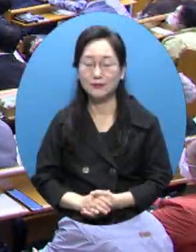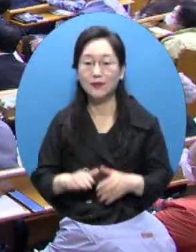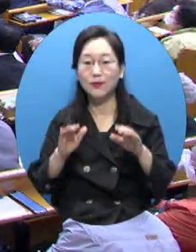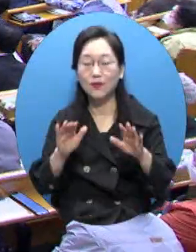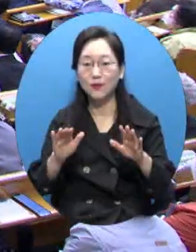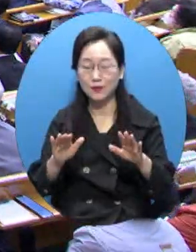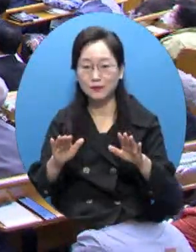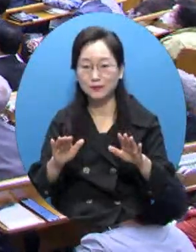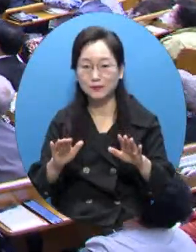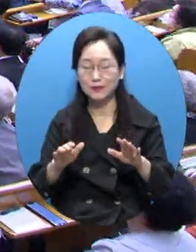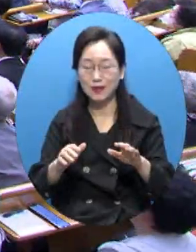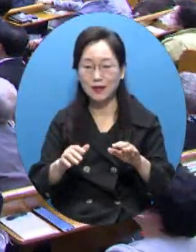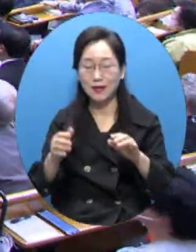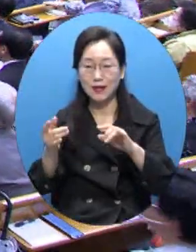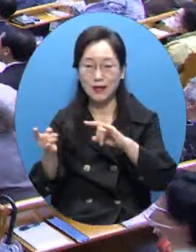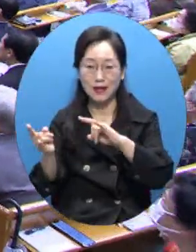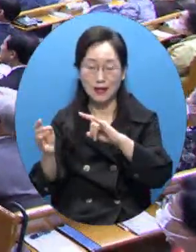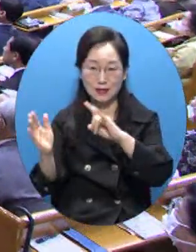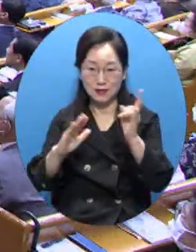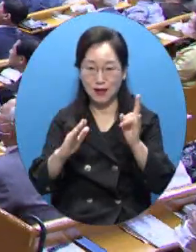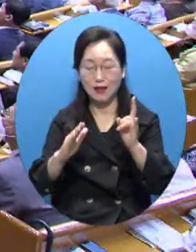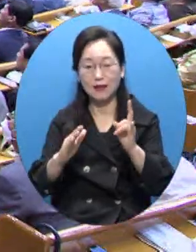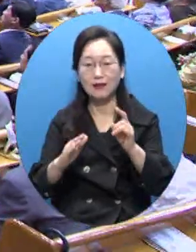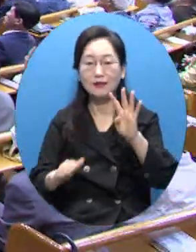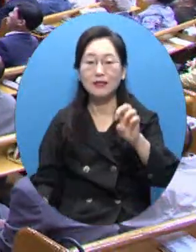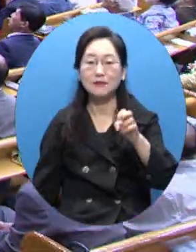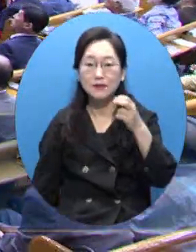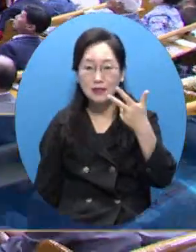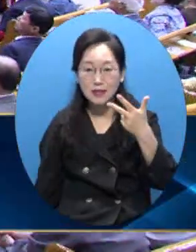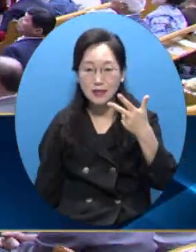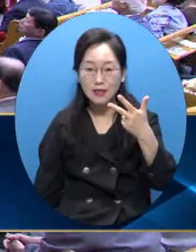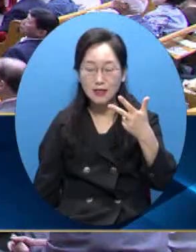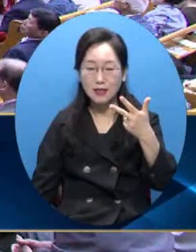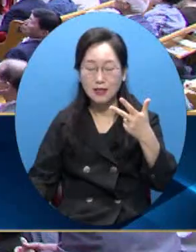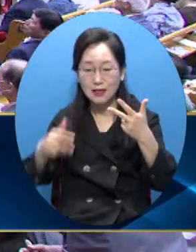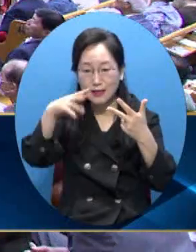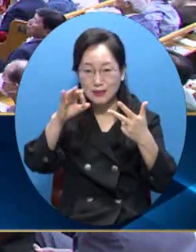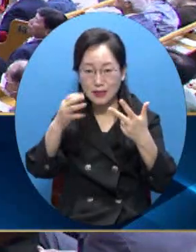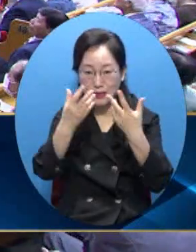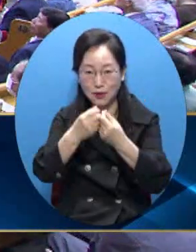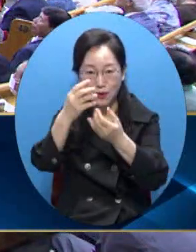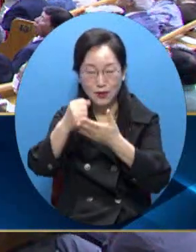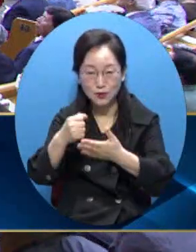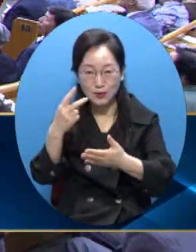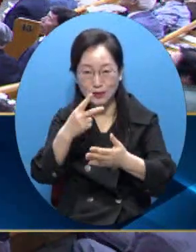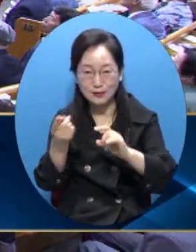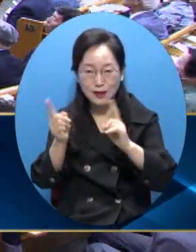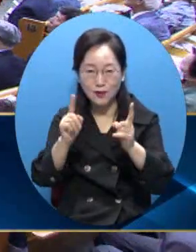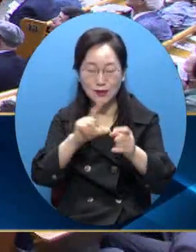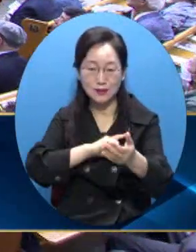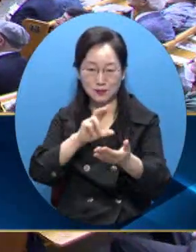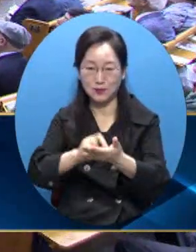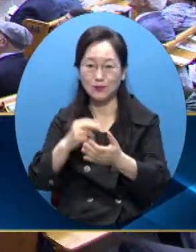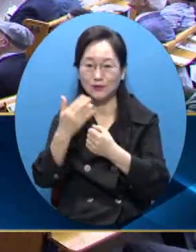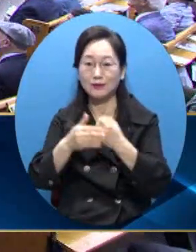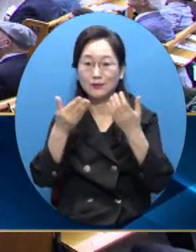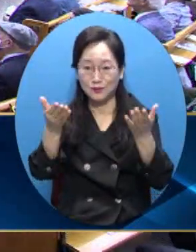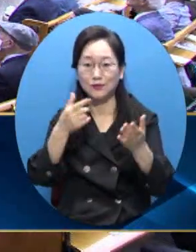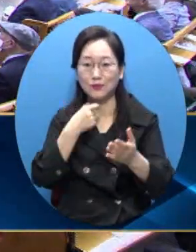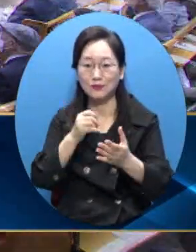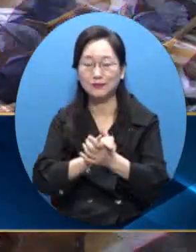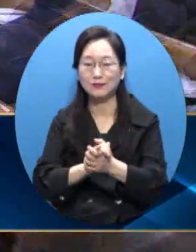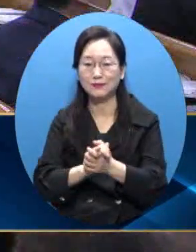오늘 전 여러분과 함께 에스겔서 47장을 본문으로 해서 다시 살아나리라 같은 제목으로 말씀의 은혜를 나누기